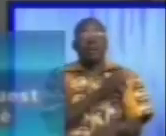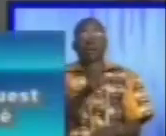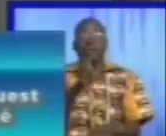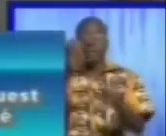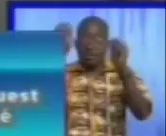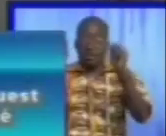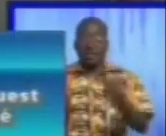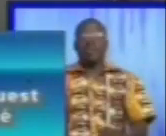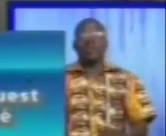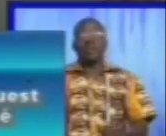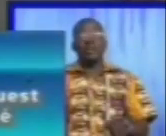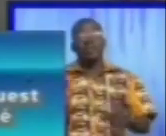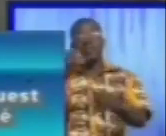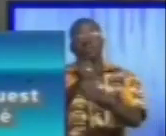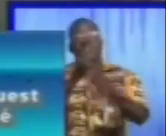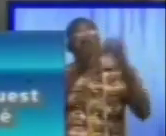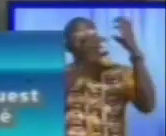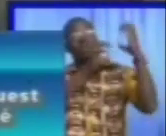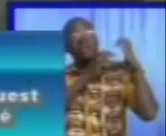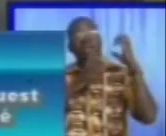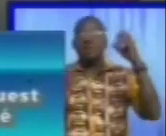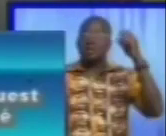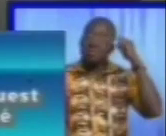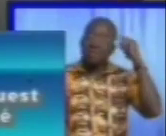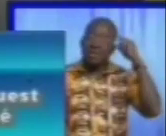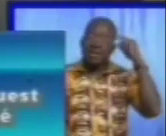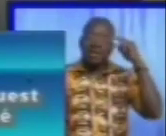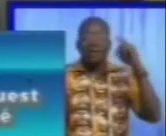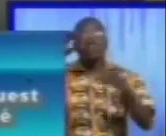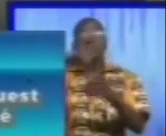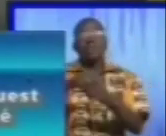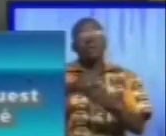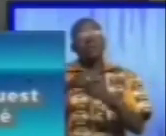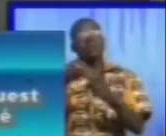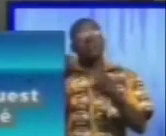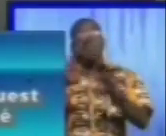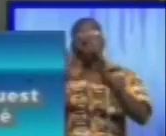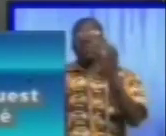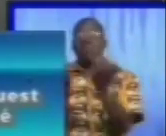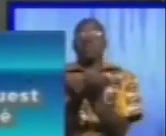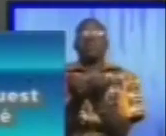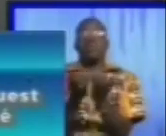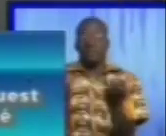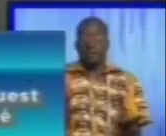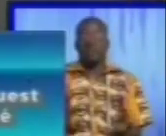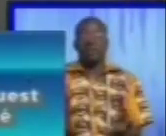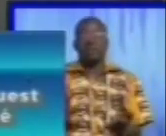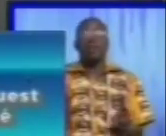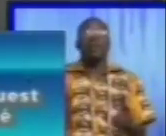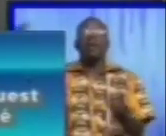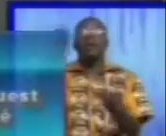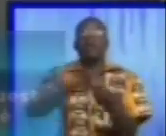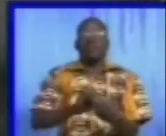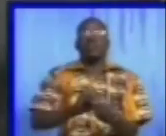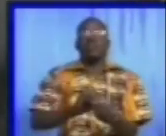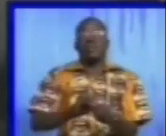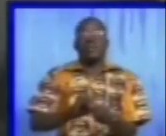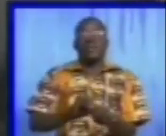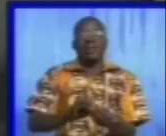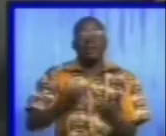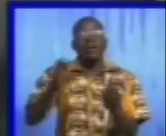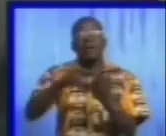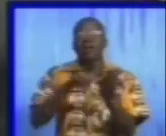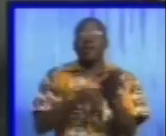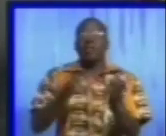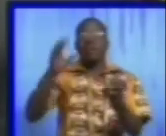capacités de prise en charge des malades dans la commune de Kokologo, mais surtout vient ajouter un plus, surtout en rapport avec